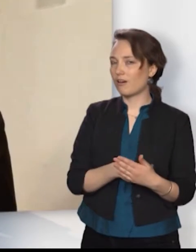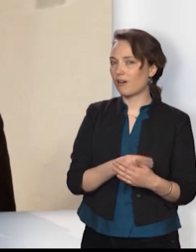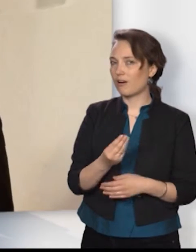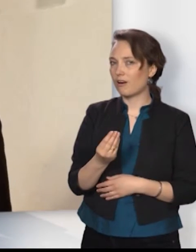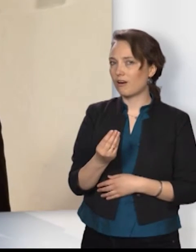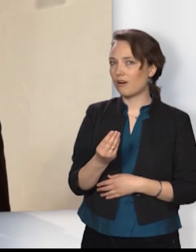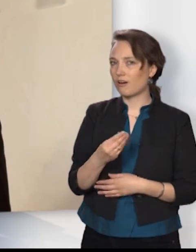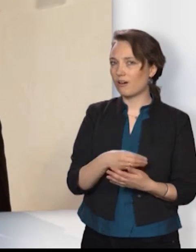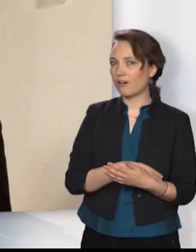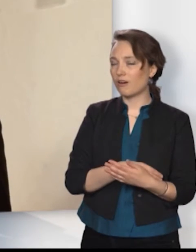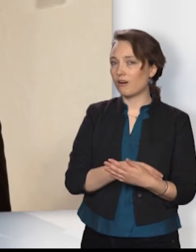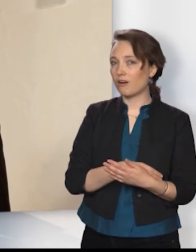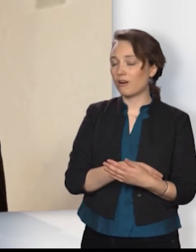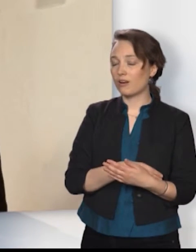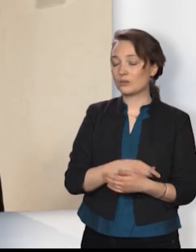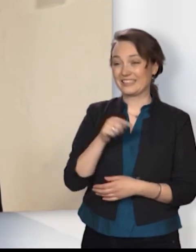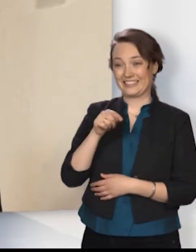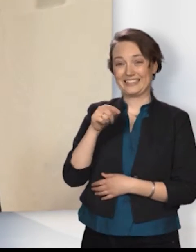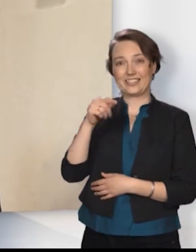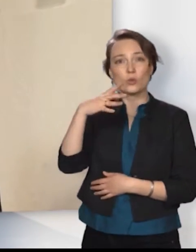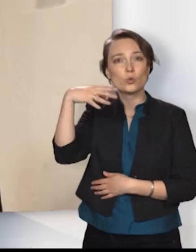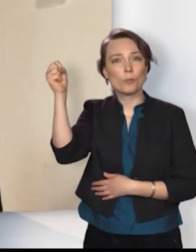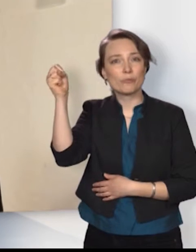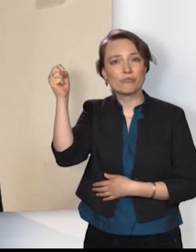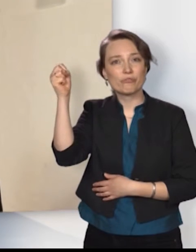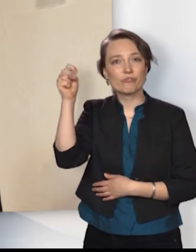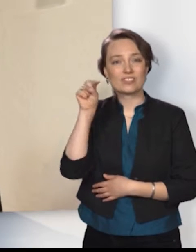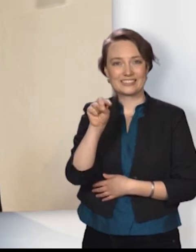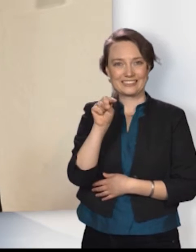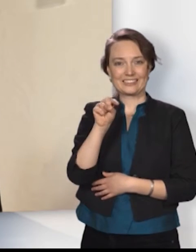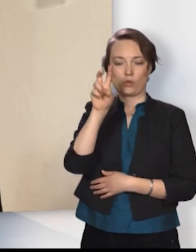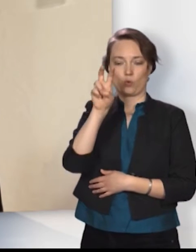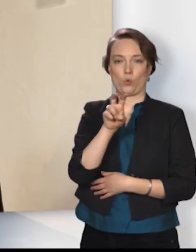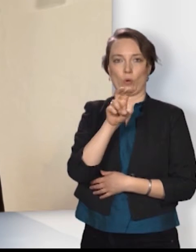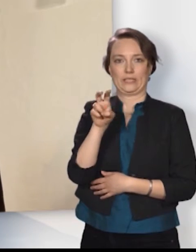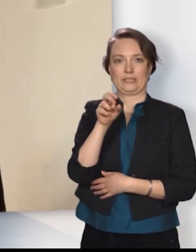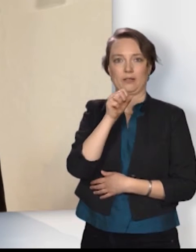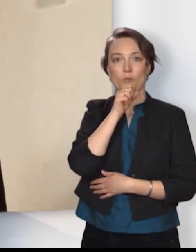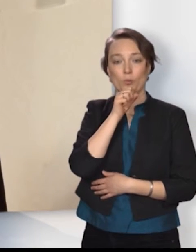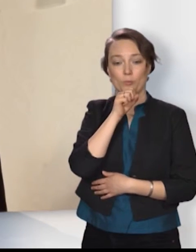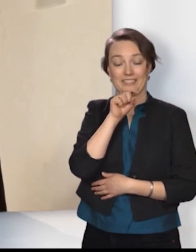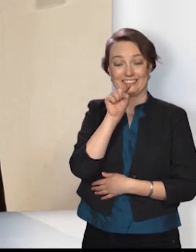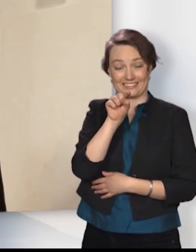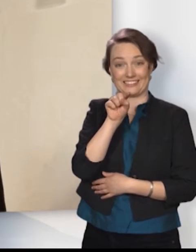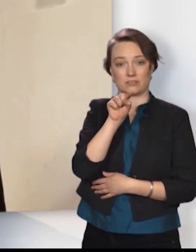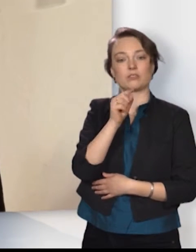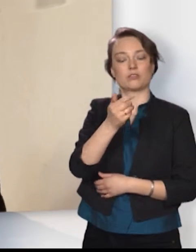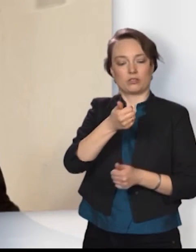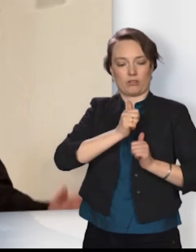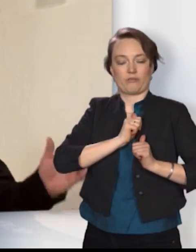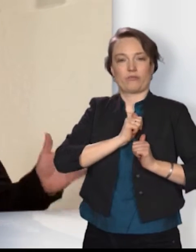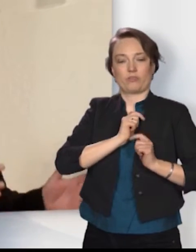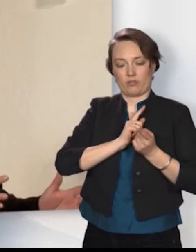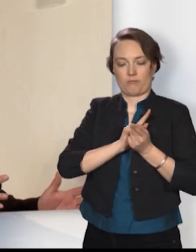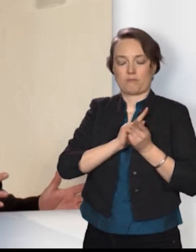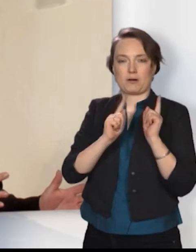Und mit diesem Trumpf, mit diesem Kreuzbube wendet sich das Blatt auf der Hand. Das haben